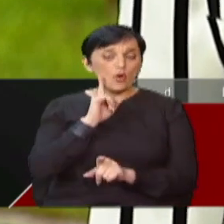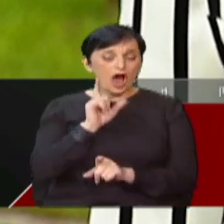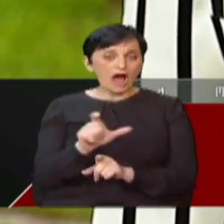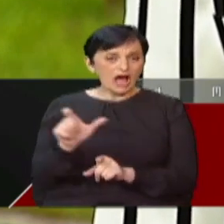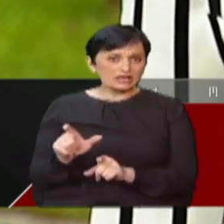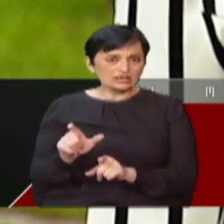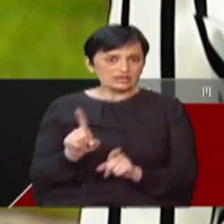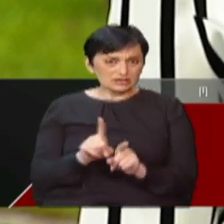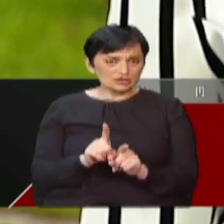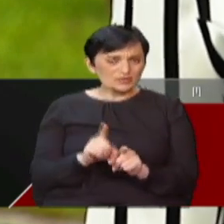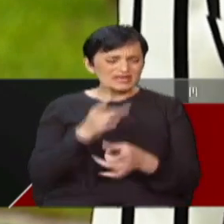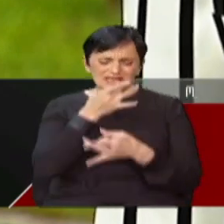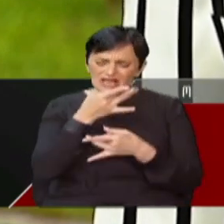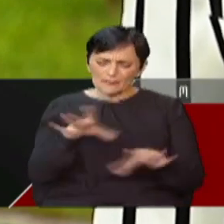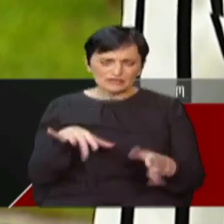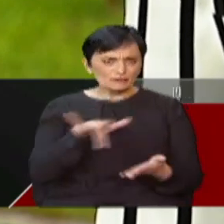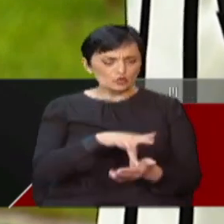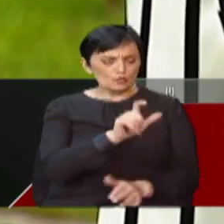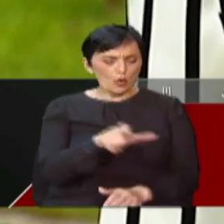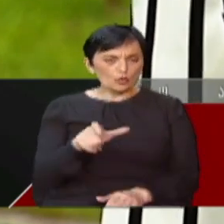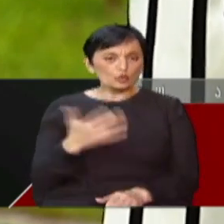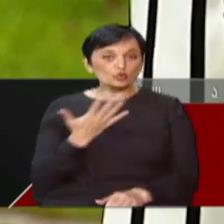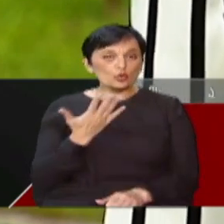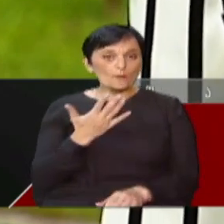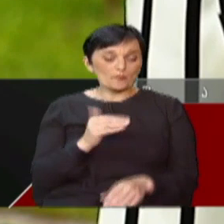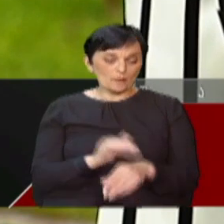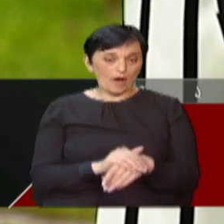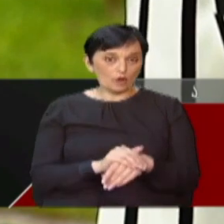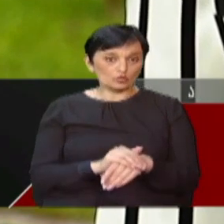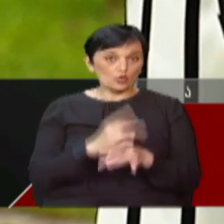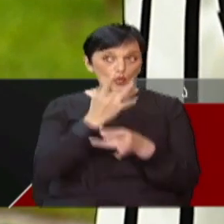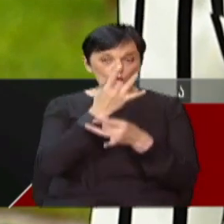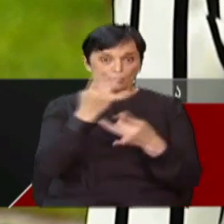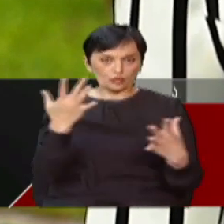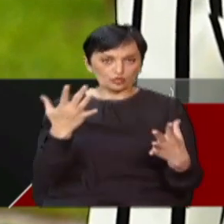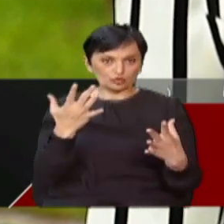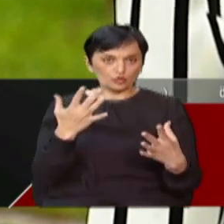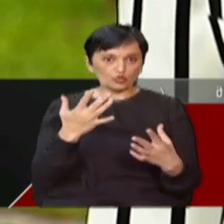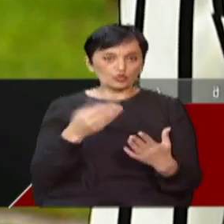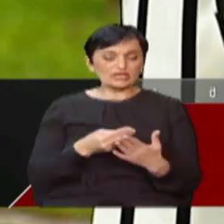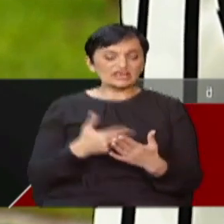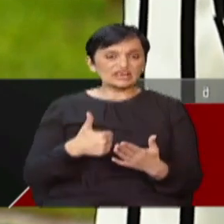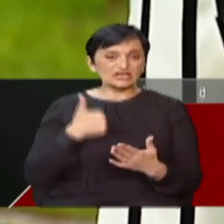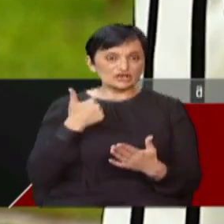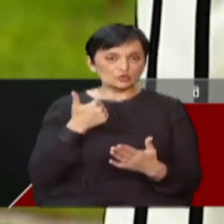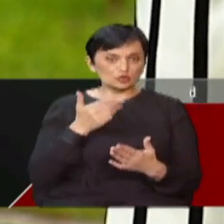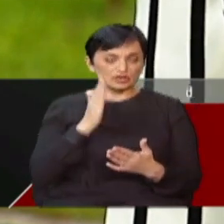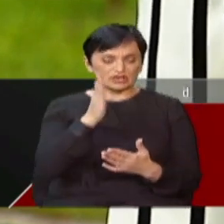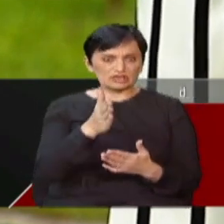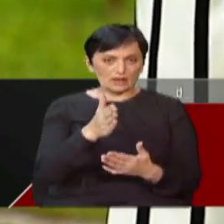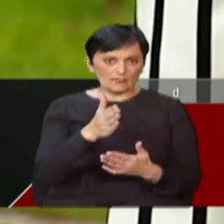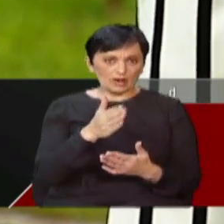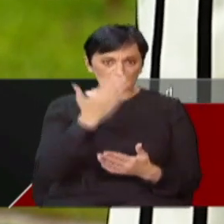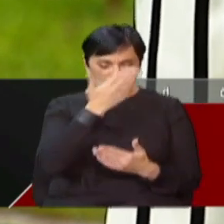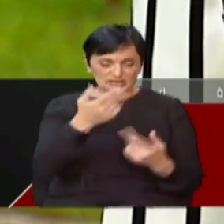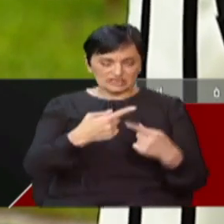რომ თქვათ, არამედ ნებისმიერი მოქალაქისთვის, რომელიც ფაქტობრივად იმ კულტურულ ღირებულებებს შეიმეცნებს, გახდება